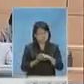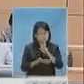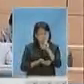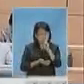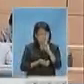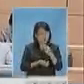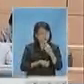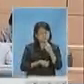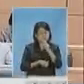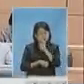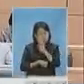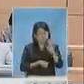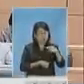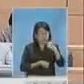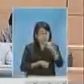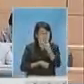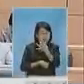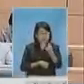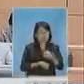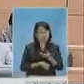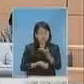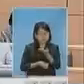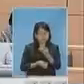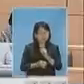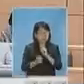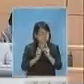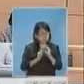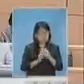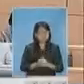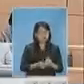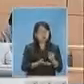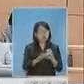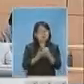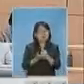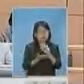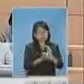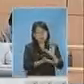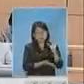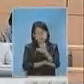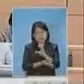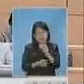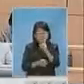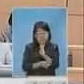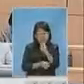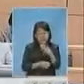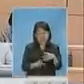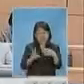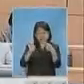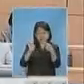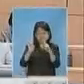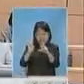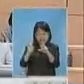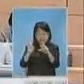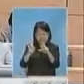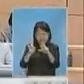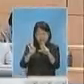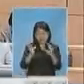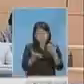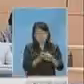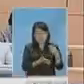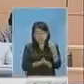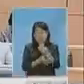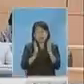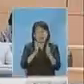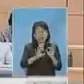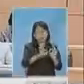คำพูดพูดกันเถอะครับขอร้องไปบอกว่าการเยียวยาคนตาย 7ล้านกว่าบาทเป็นการให้เงินพวกมาเผาบ้านเผาเมืองอย่าพูดอย่างงั้น